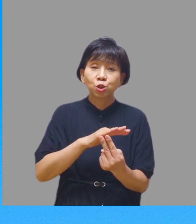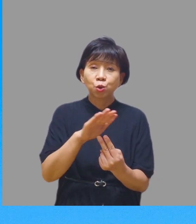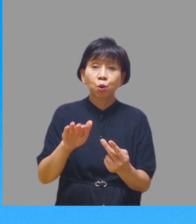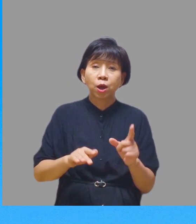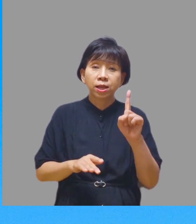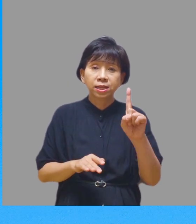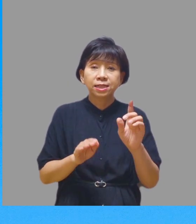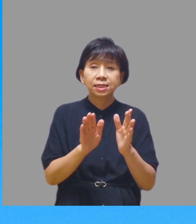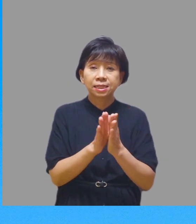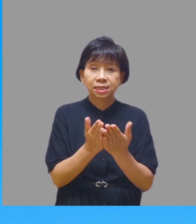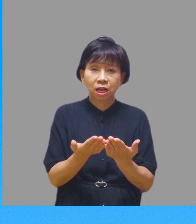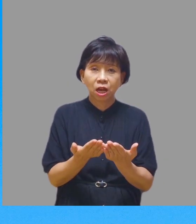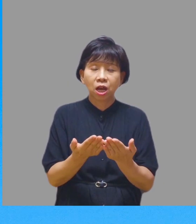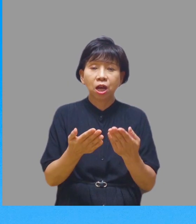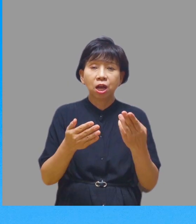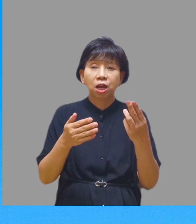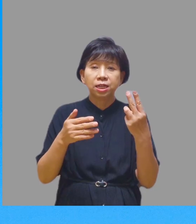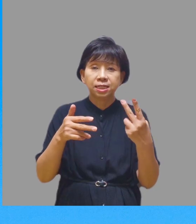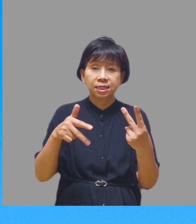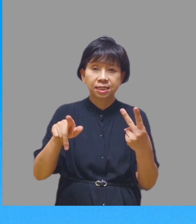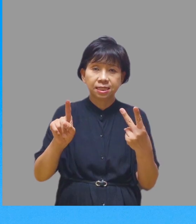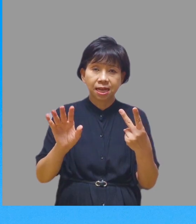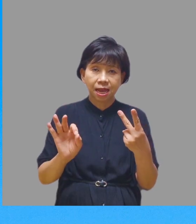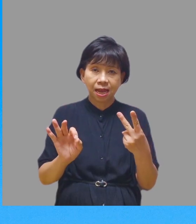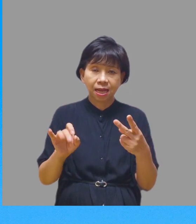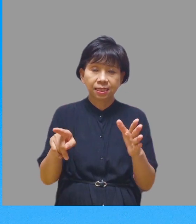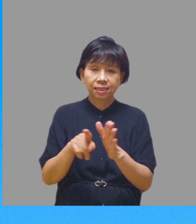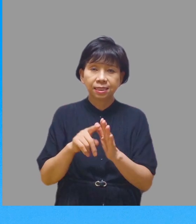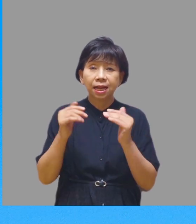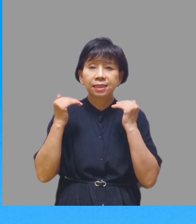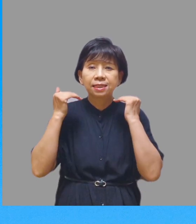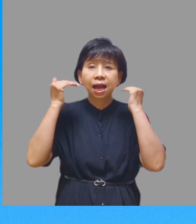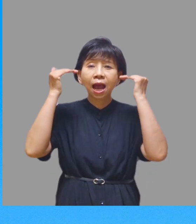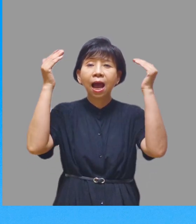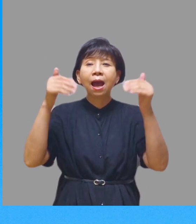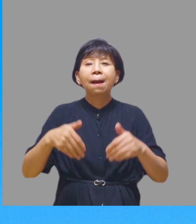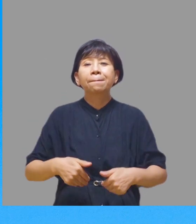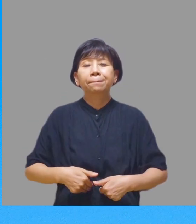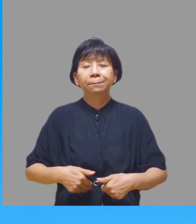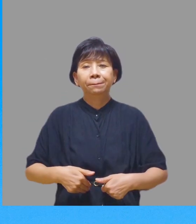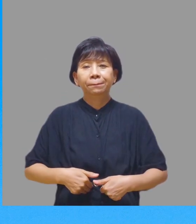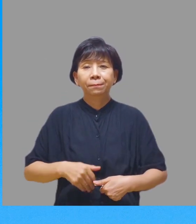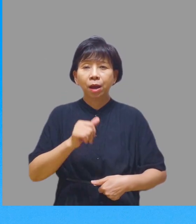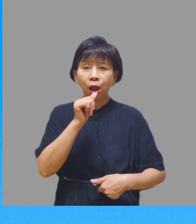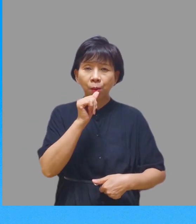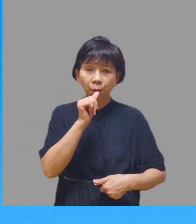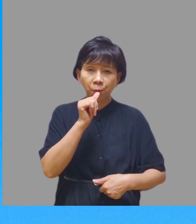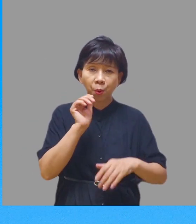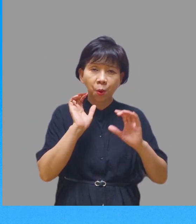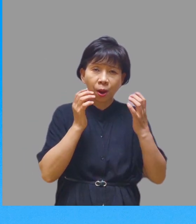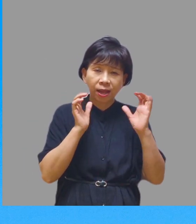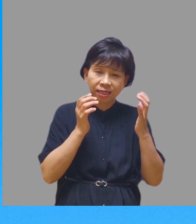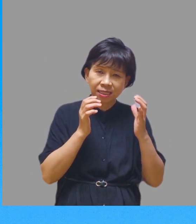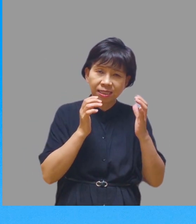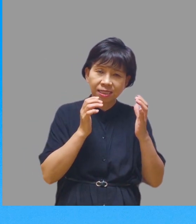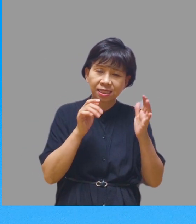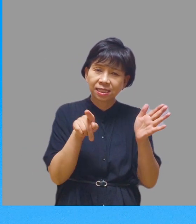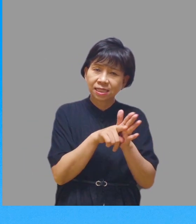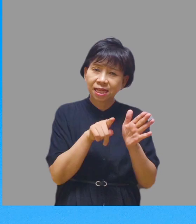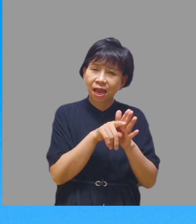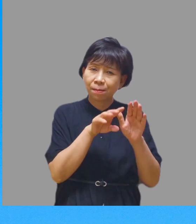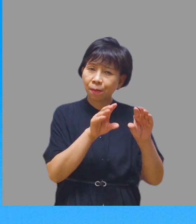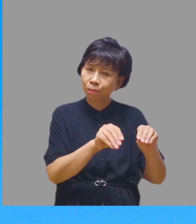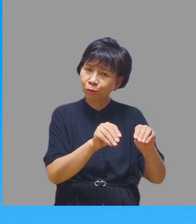2장의 말씀을 통해서 신앙은 자라가야 한다 라는 말씀, 어린아이 신앙으로만